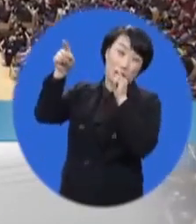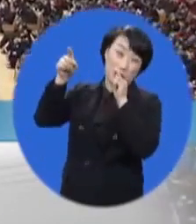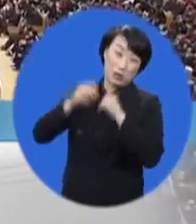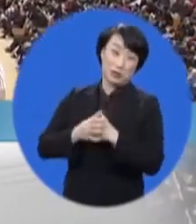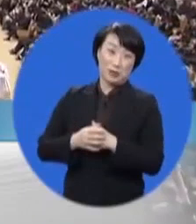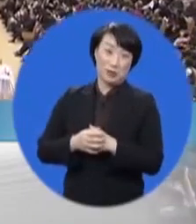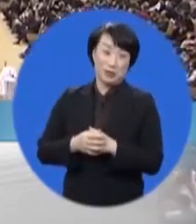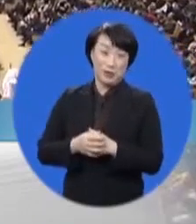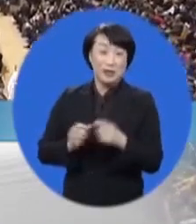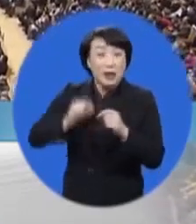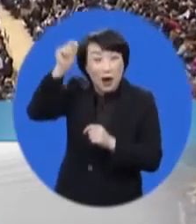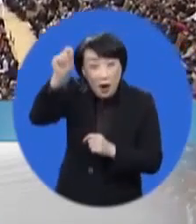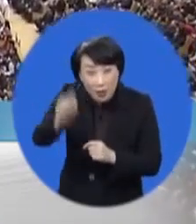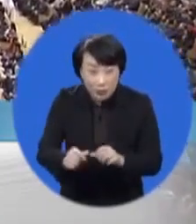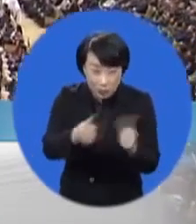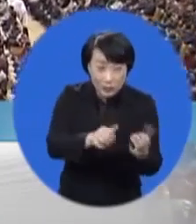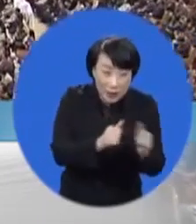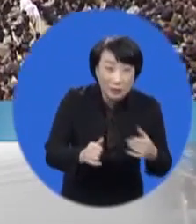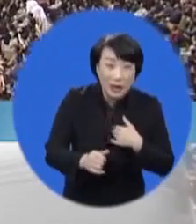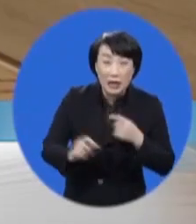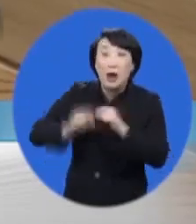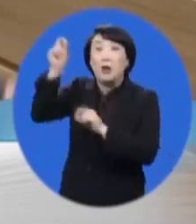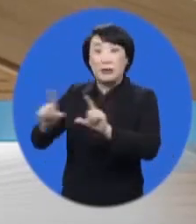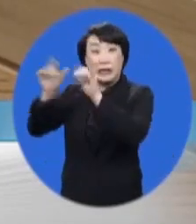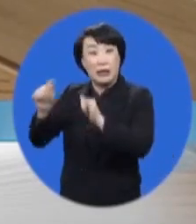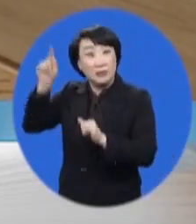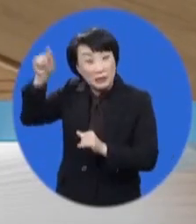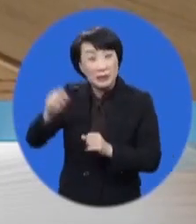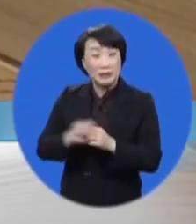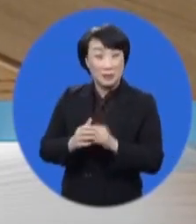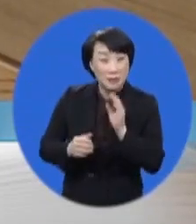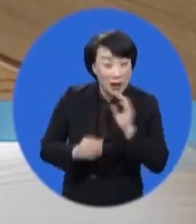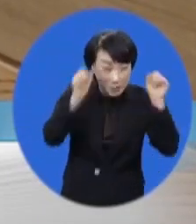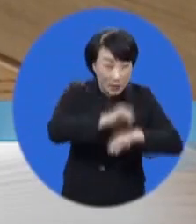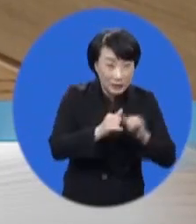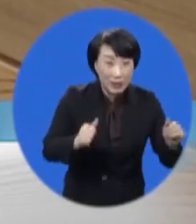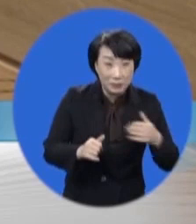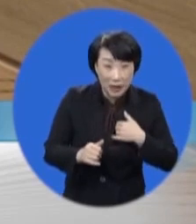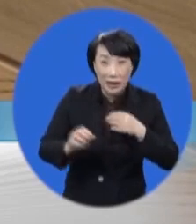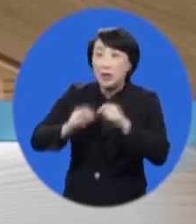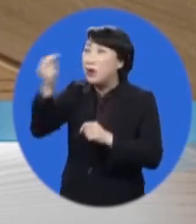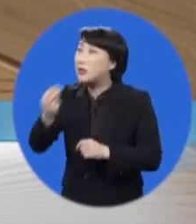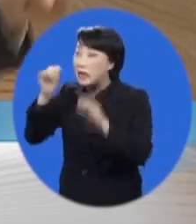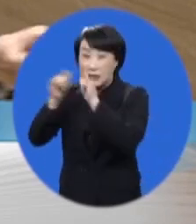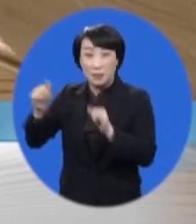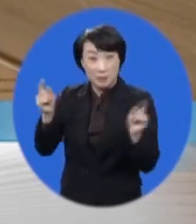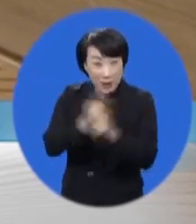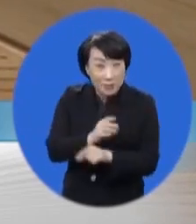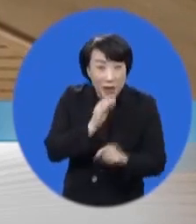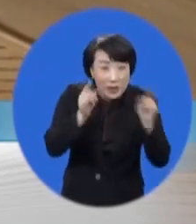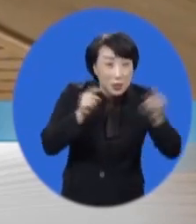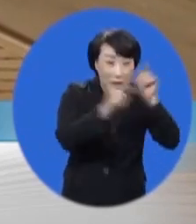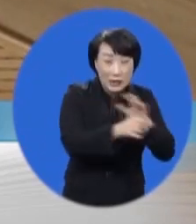말이오. 영원히 죽을 자가 살 자로, 멸망할 자가 영원히 영생할 자로, 지옥 갈